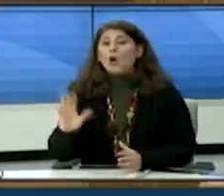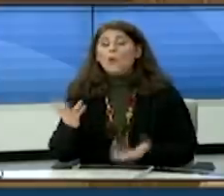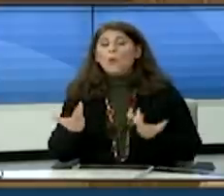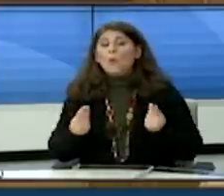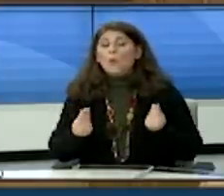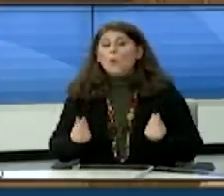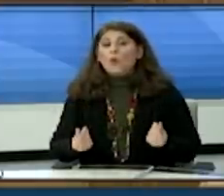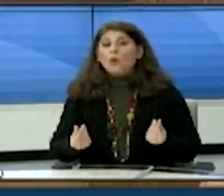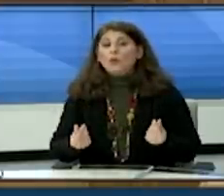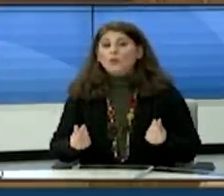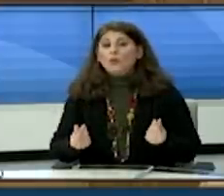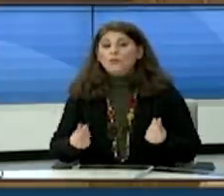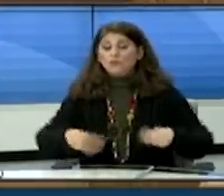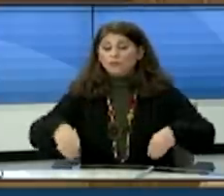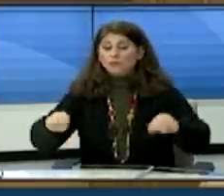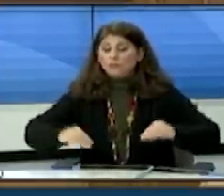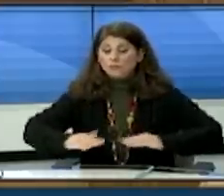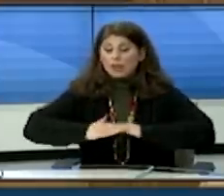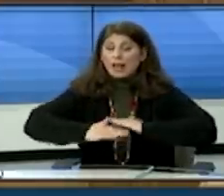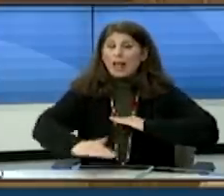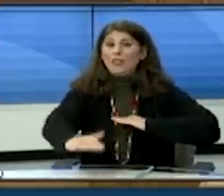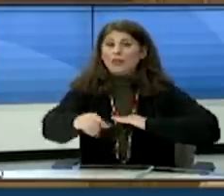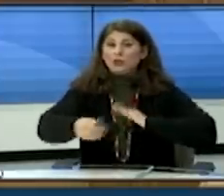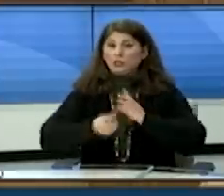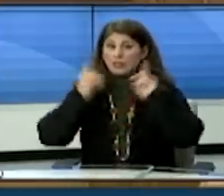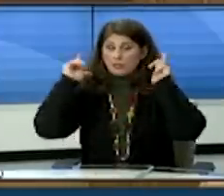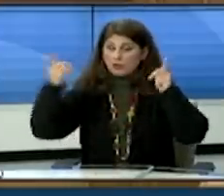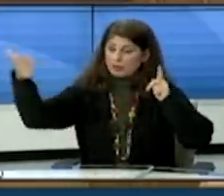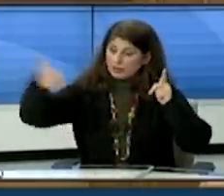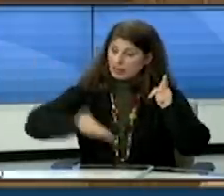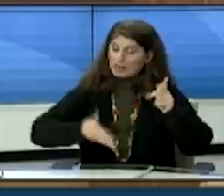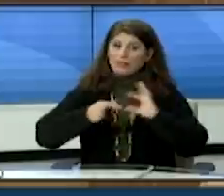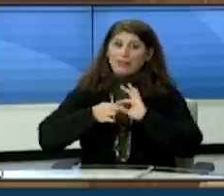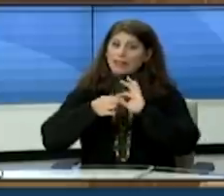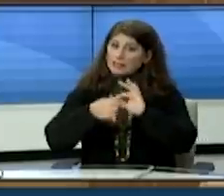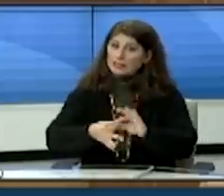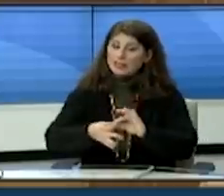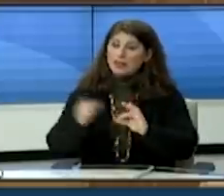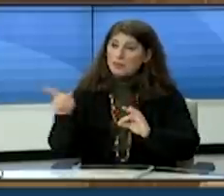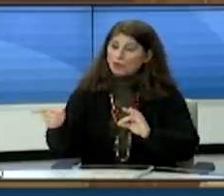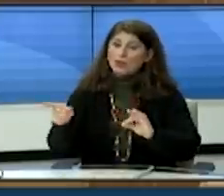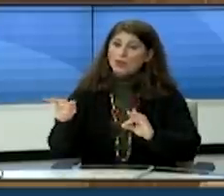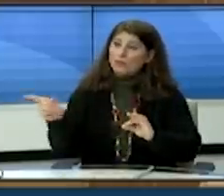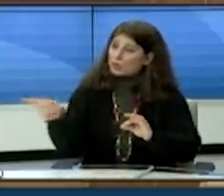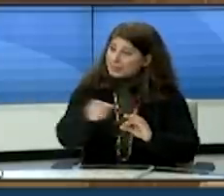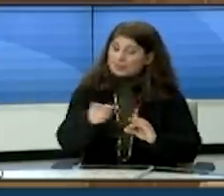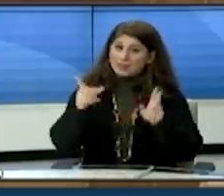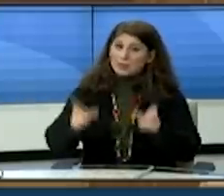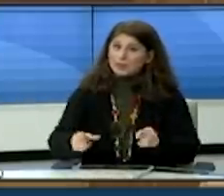το έδαφος στη Νέα Δημοκρατία για να έρθει και να συνεχίσει από εκεί που εσείς